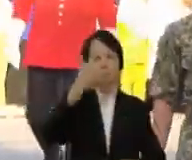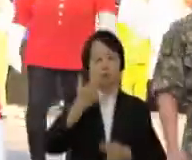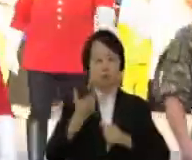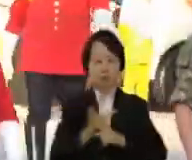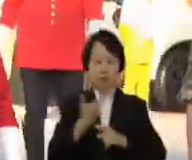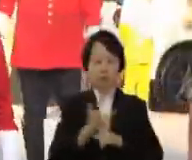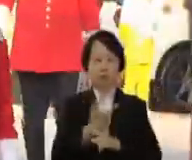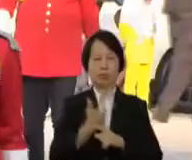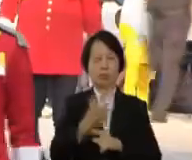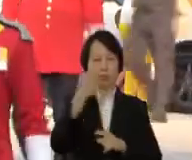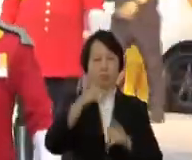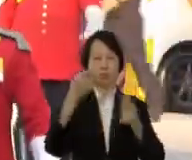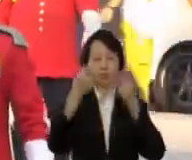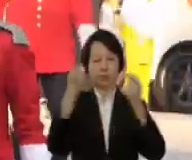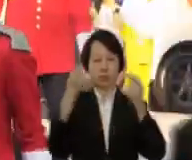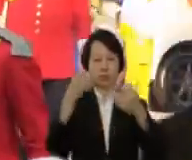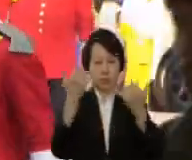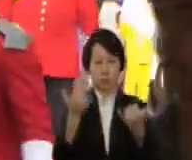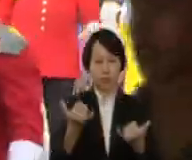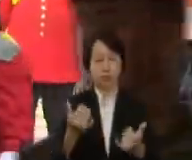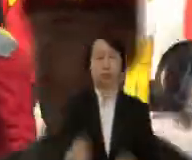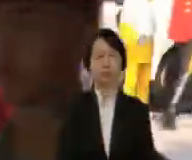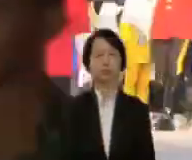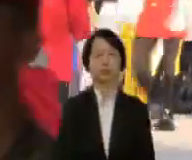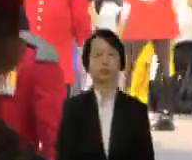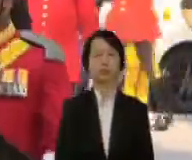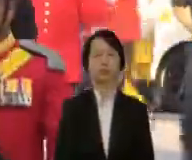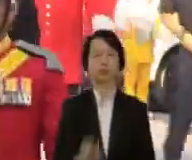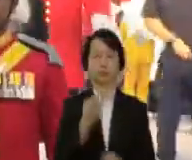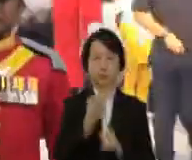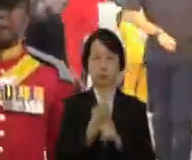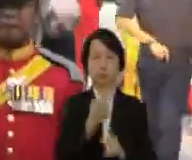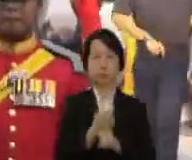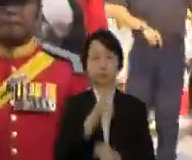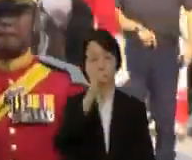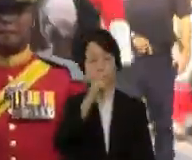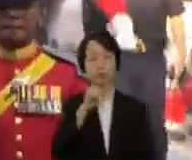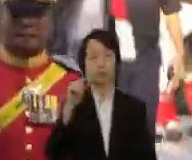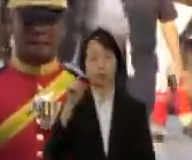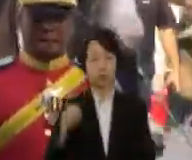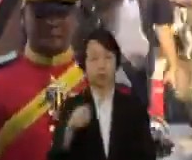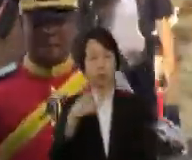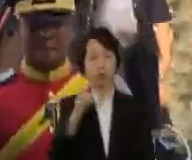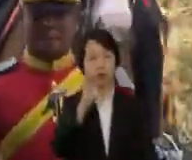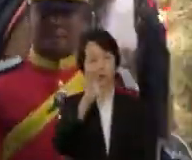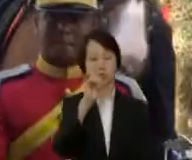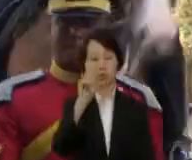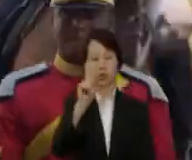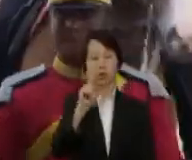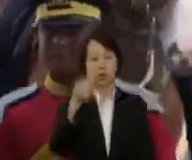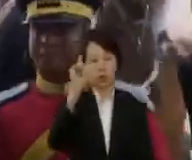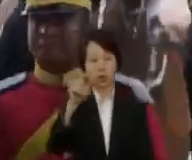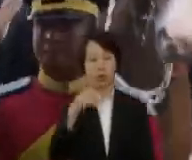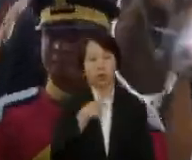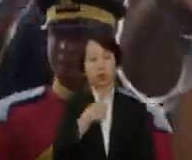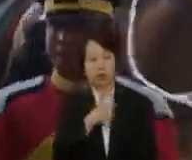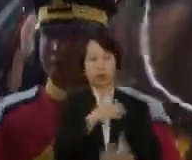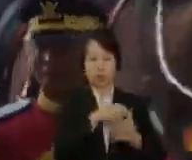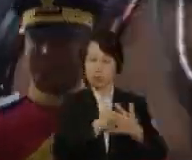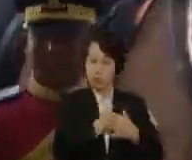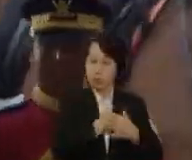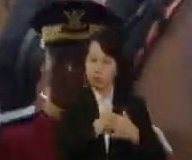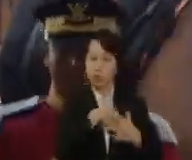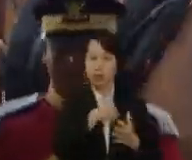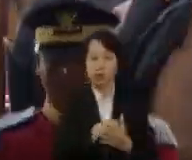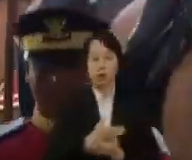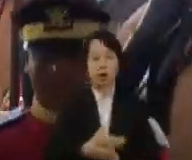terbaik bagi acara terpenting negara. Betul, dan tentunya ini satu perkara yang perlu kita semai di dalam jiwa